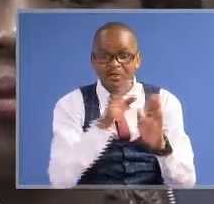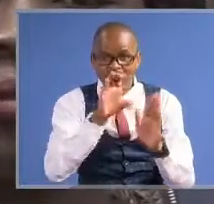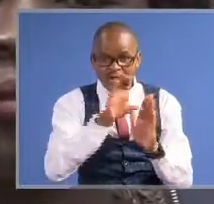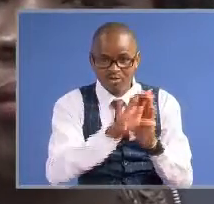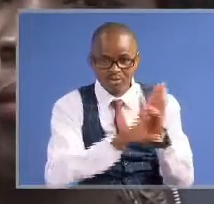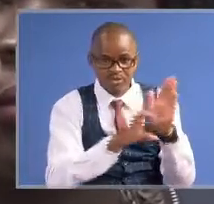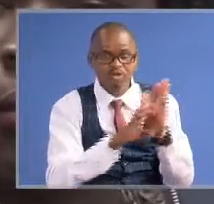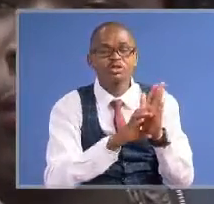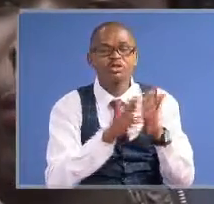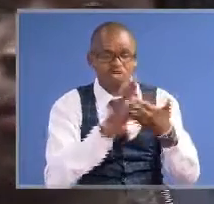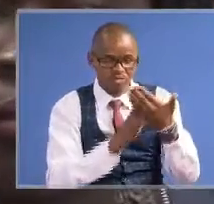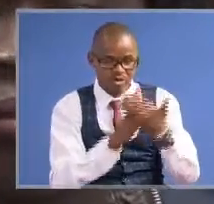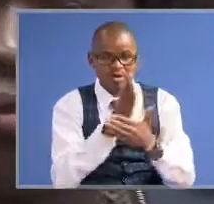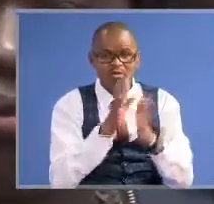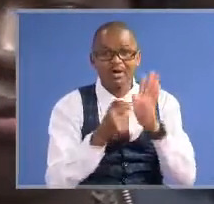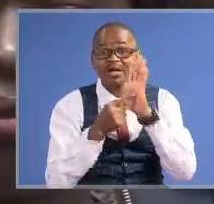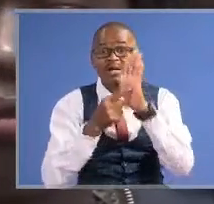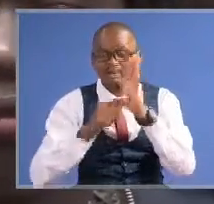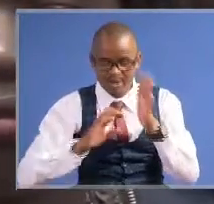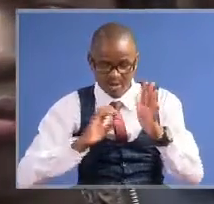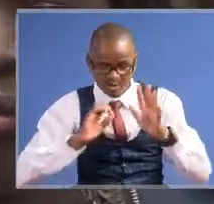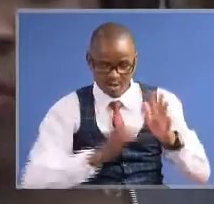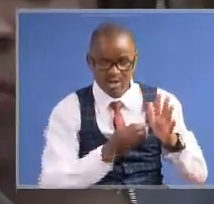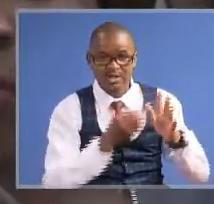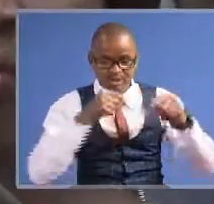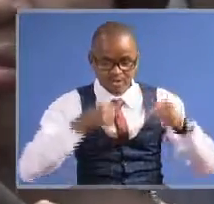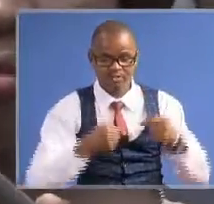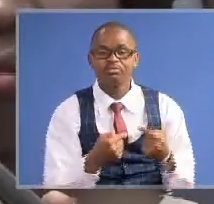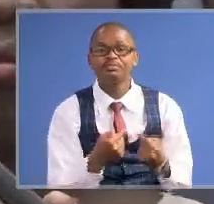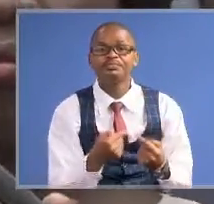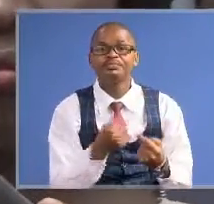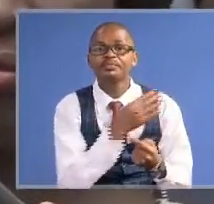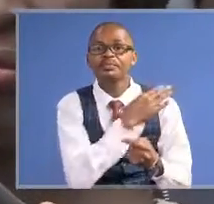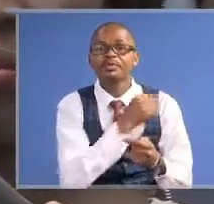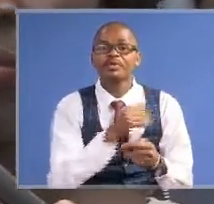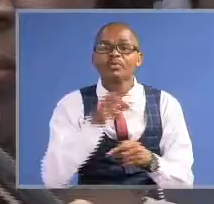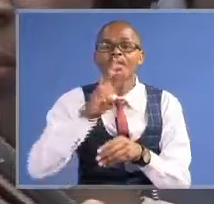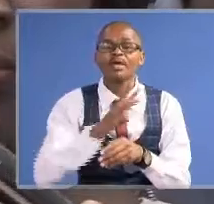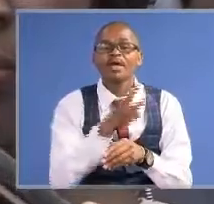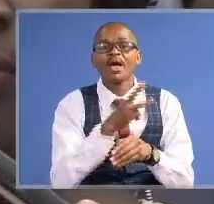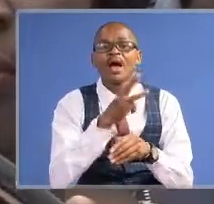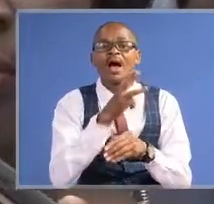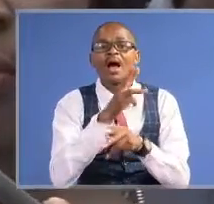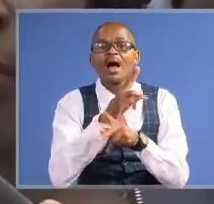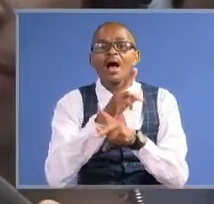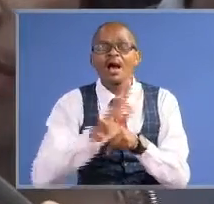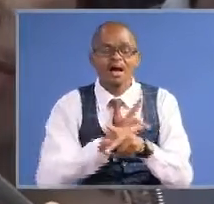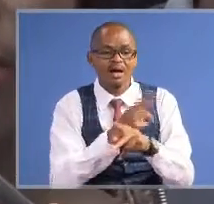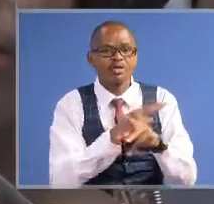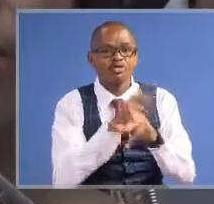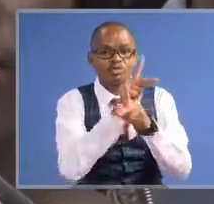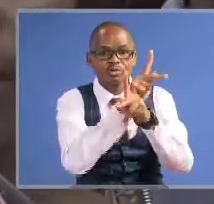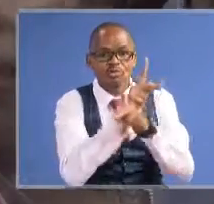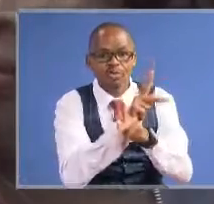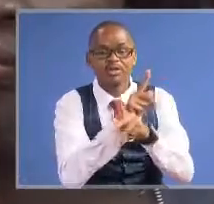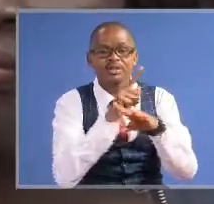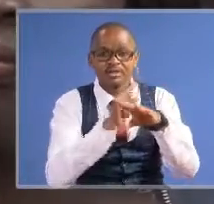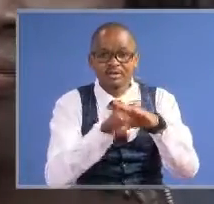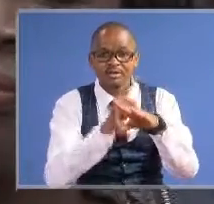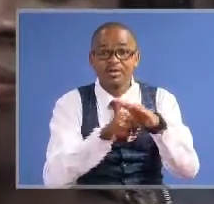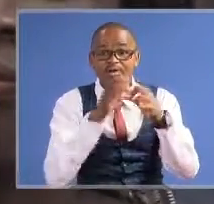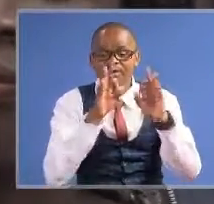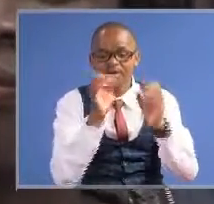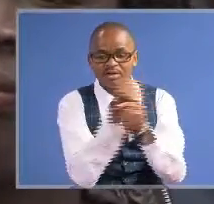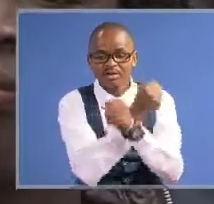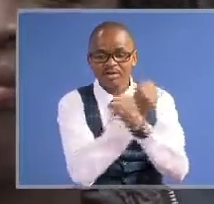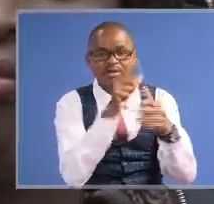constitutional right to express ourselves whenever we need to express ourselves, and we ask them to protect us whenever we want to express ourselves. If they are